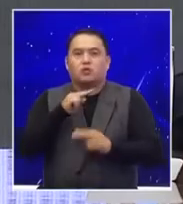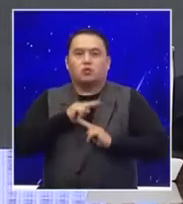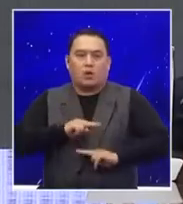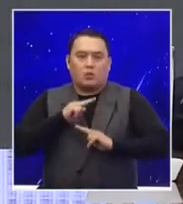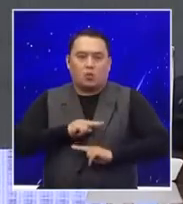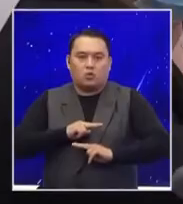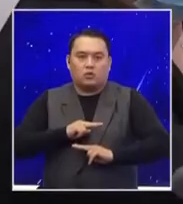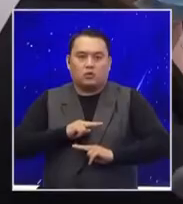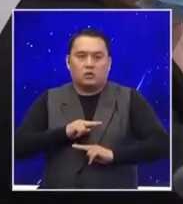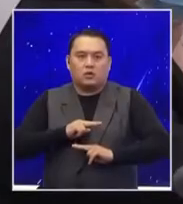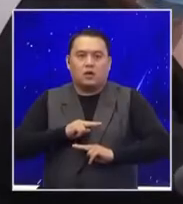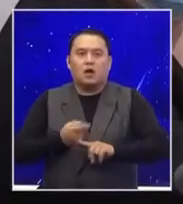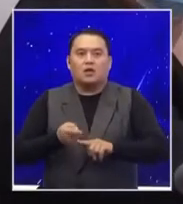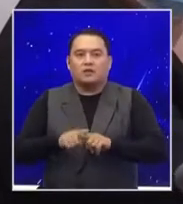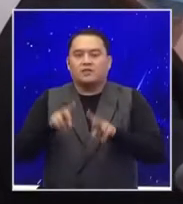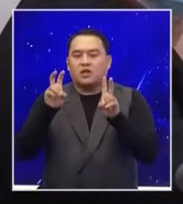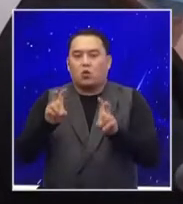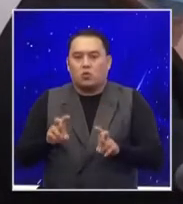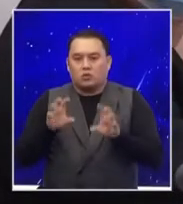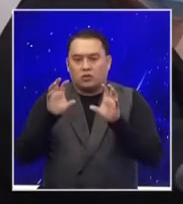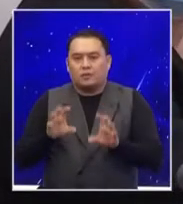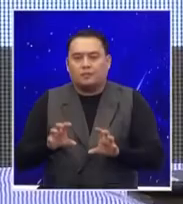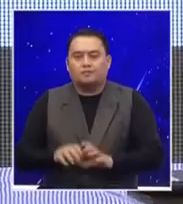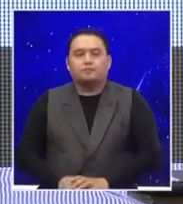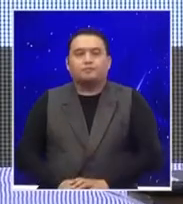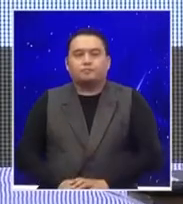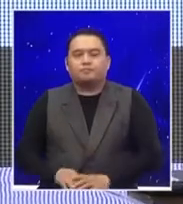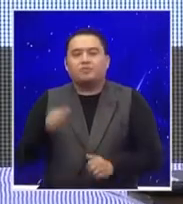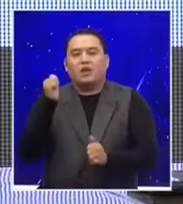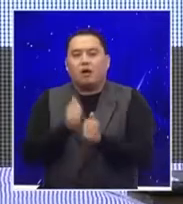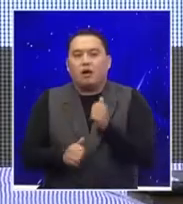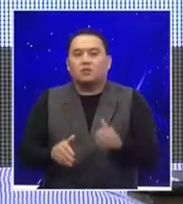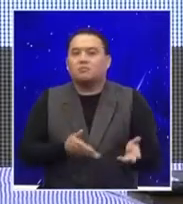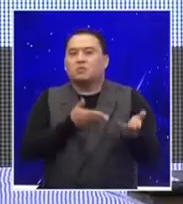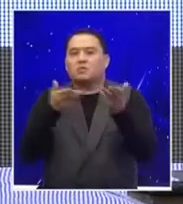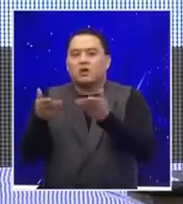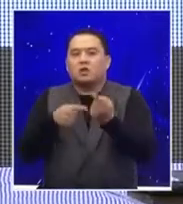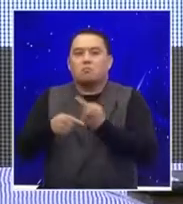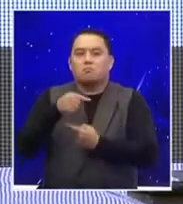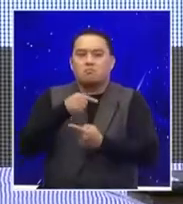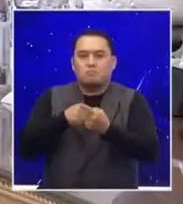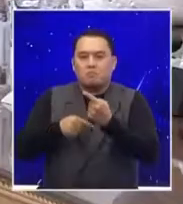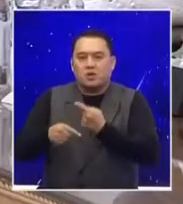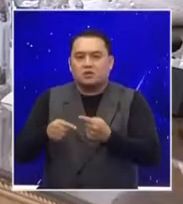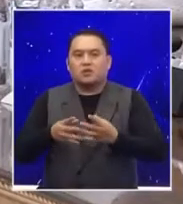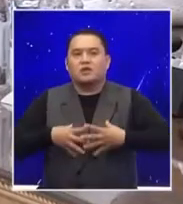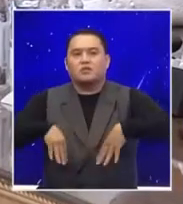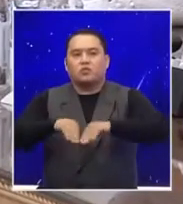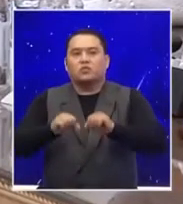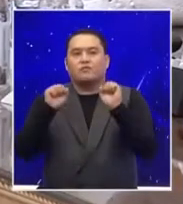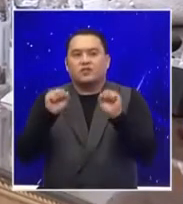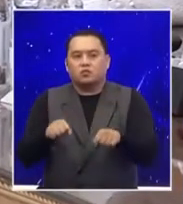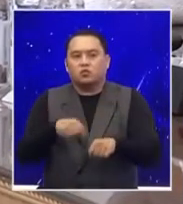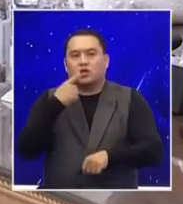по выходу данного закона. Каждый из приглашенных представителей бизнеса и гражданского сектора имел возможность